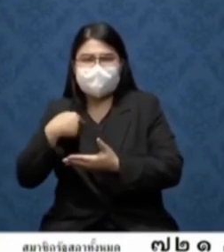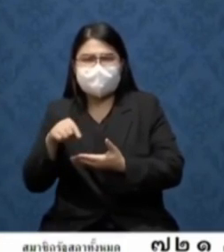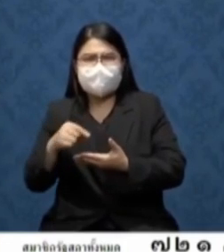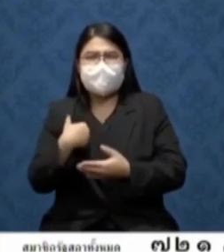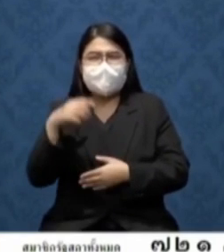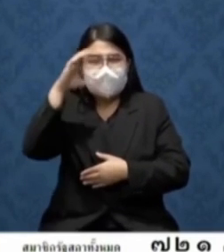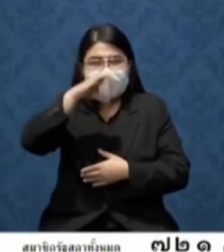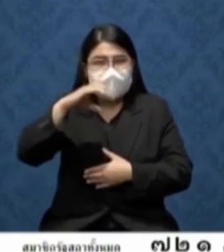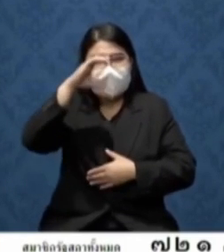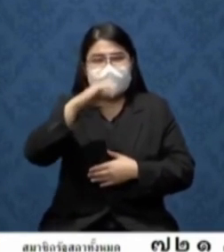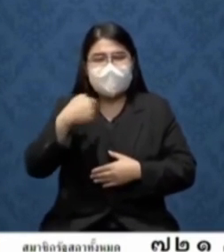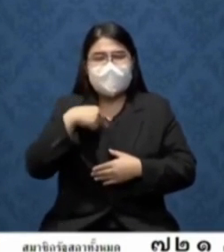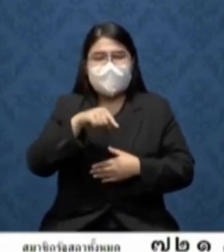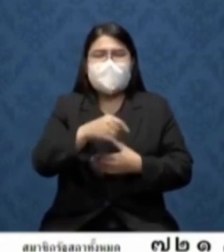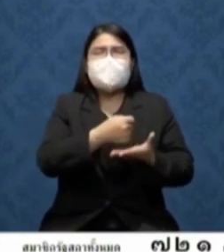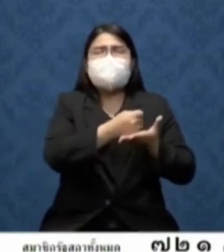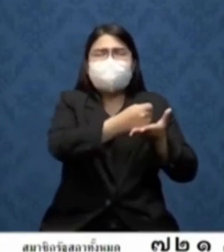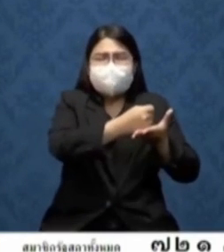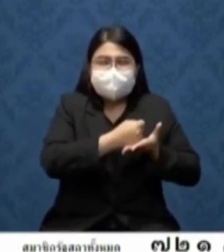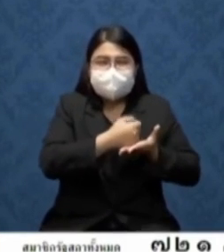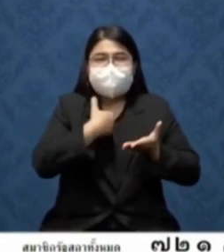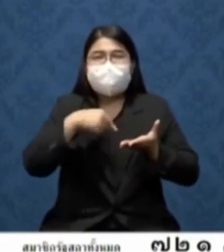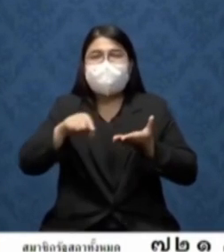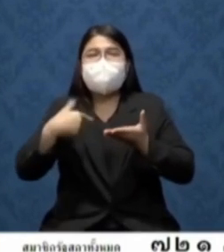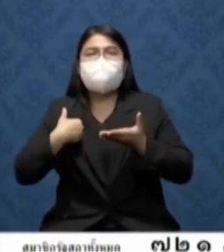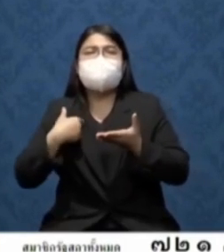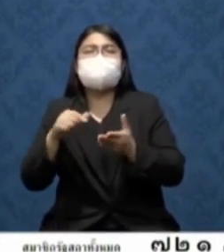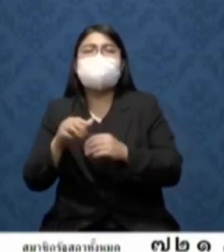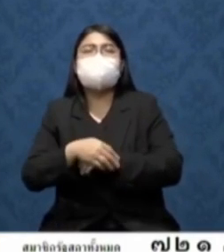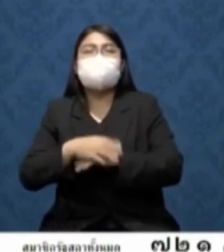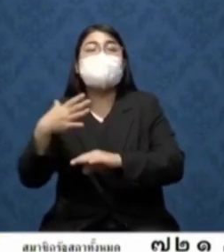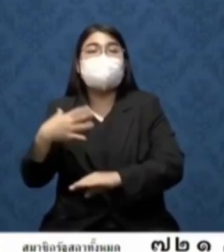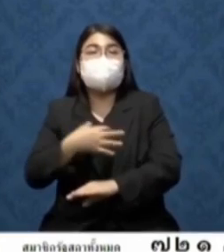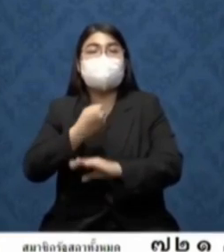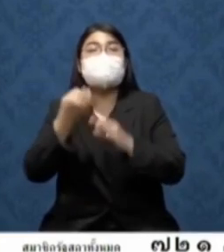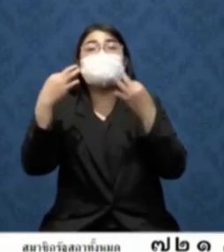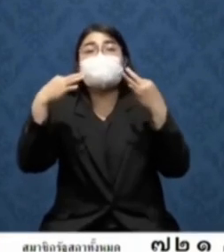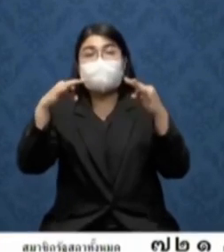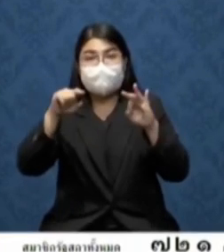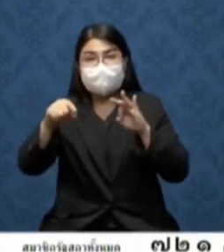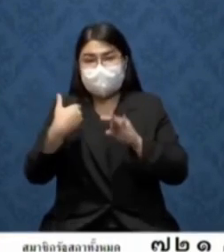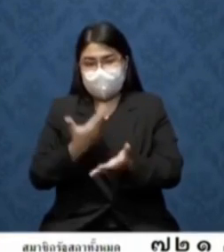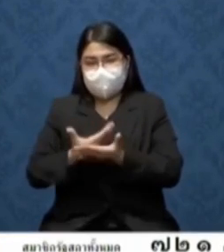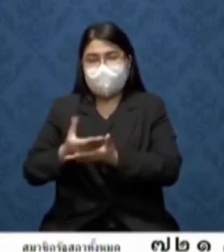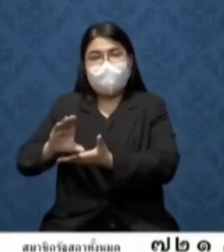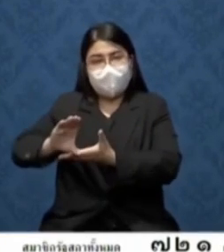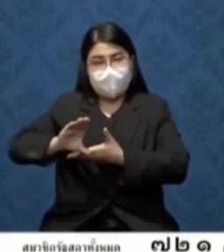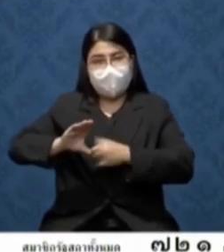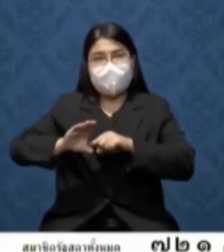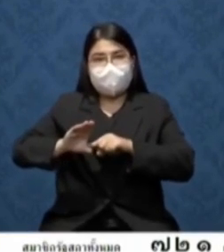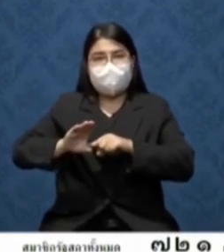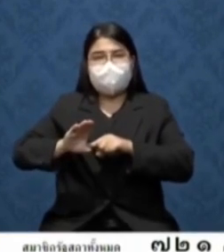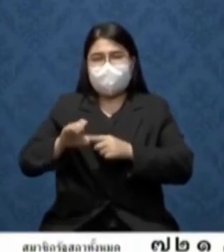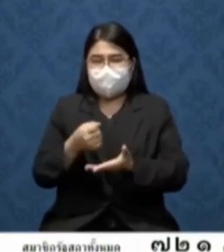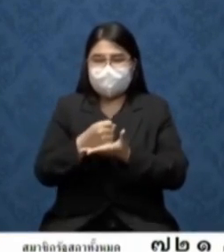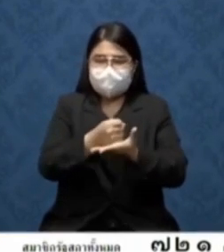ถัมภ์แลกด้วยความเป็นอิสระทางการเมืองเพื่อให้ได้งบประมาณมาพัฒนาพื้นที่ถ้าหากไม่วิ่งเต้นก็ยากม